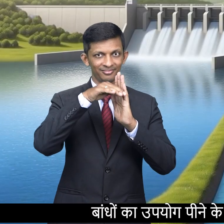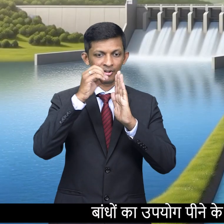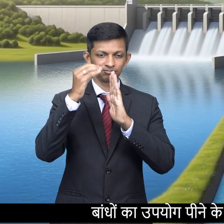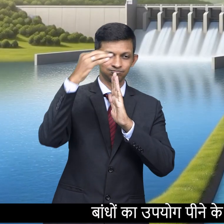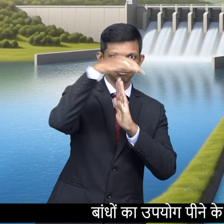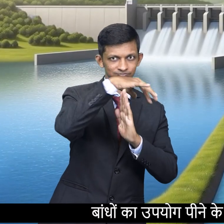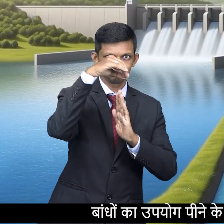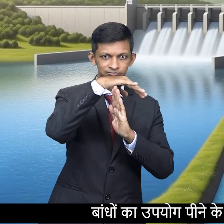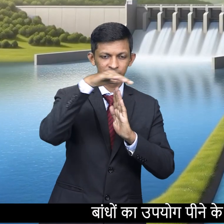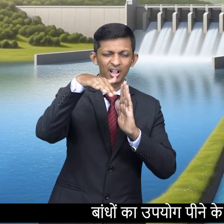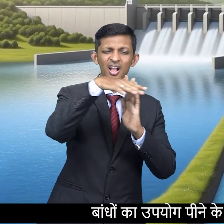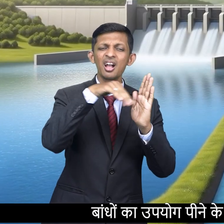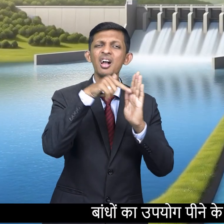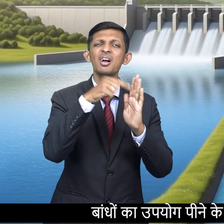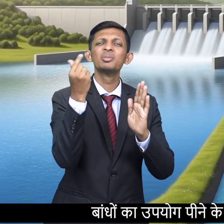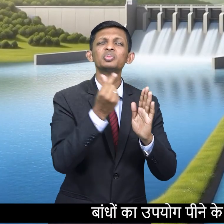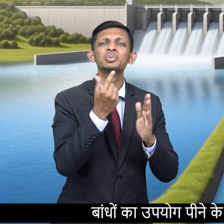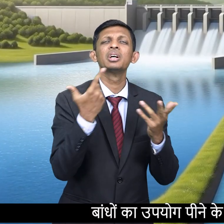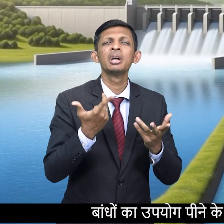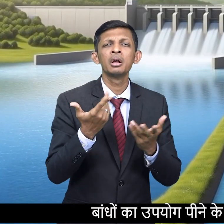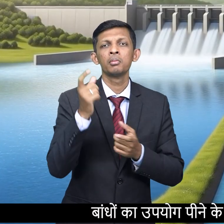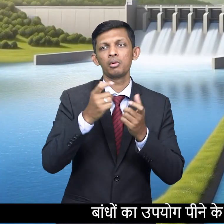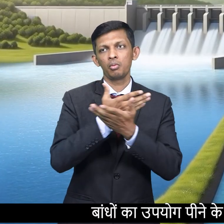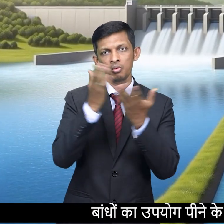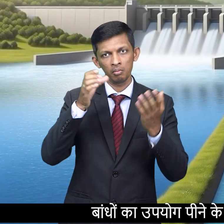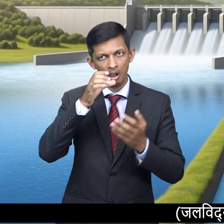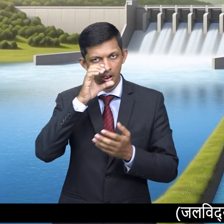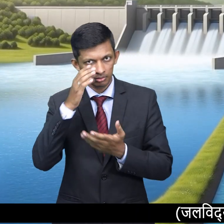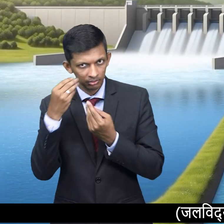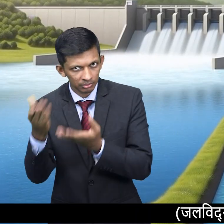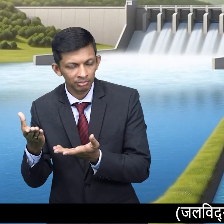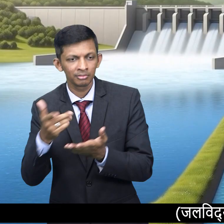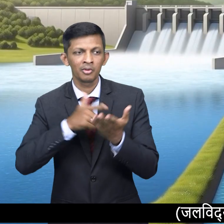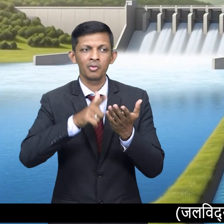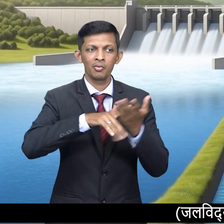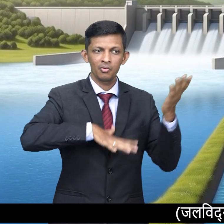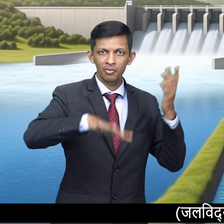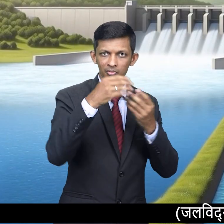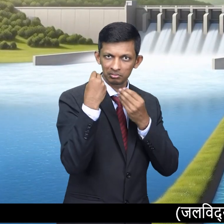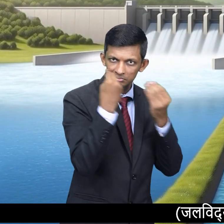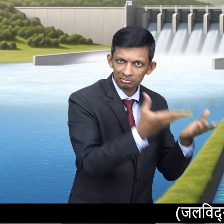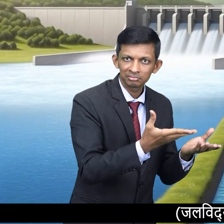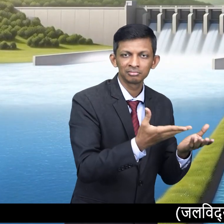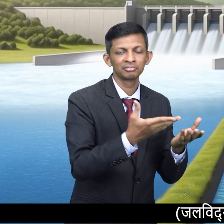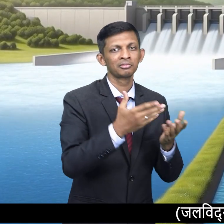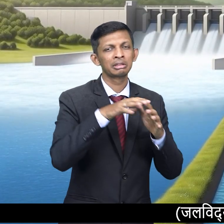बांधों का उपयोग पीने के पानी, सिंचाई और बिजली उत्पादन के लिए किया जाता है।